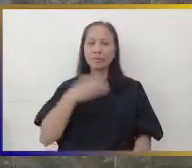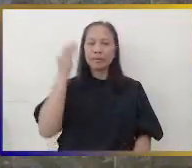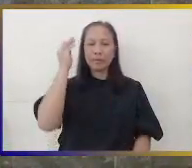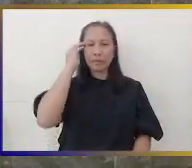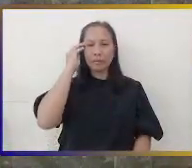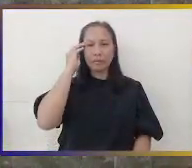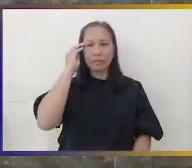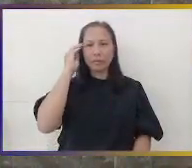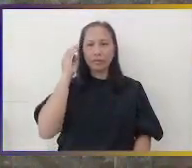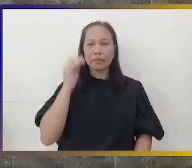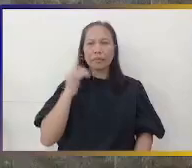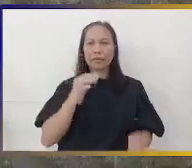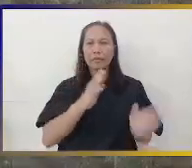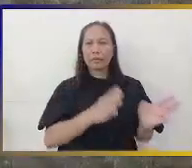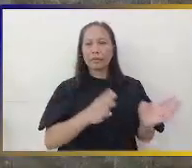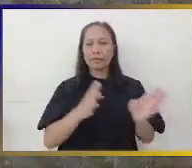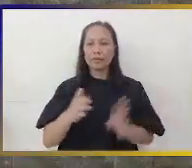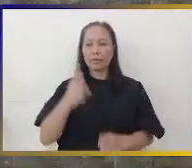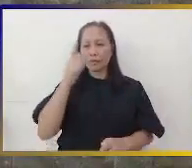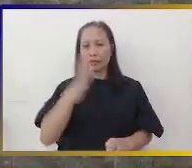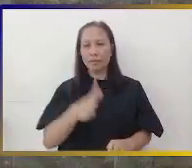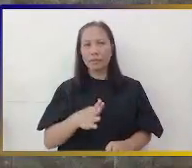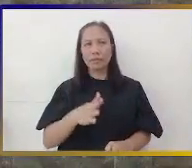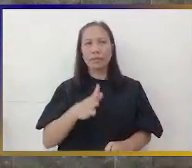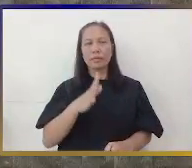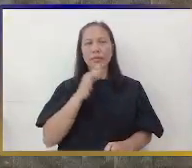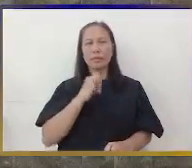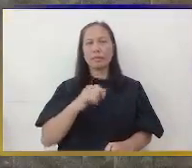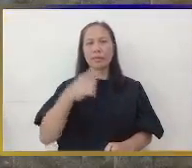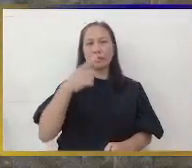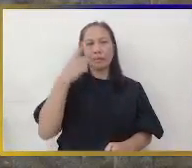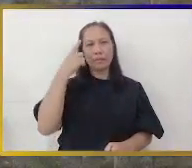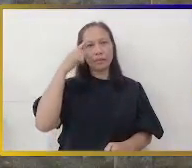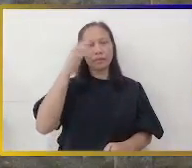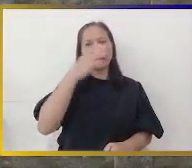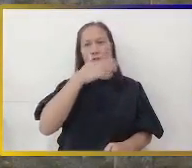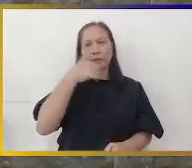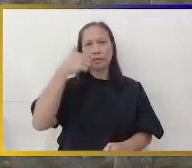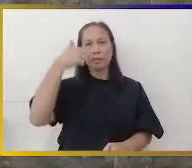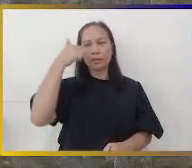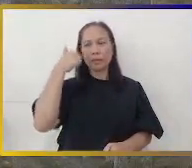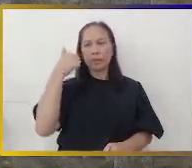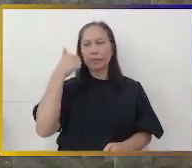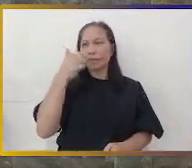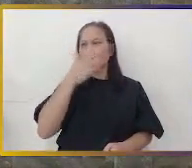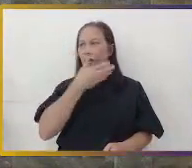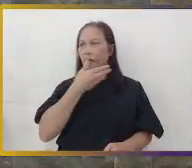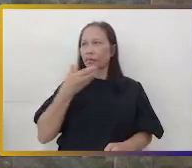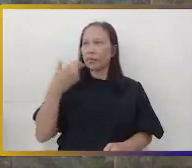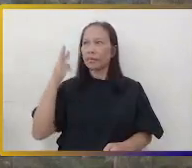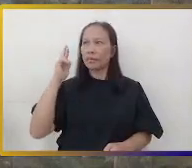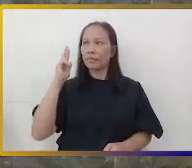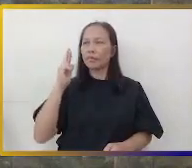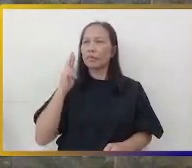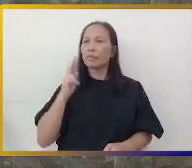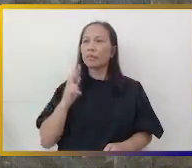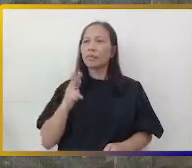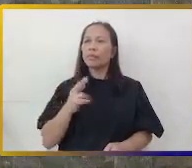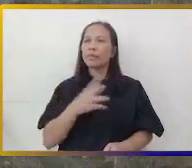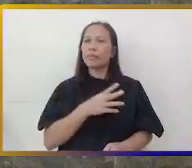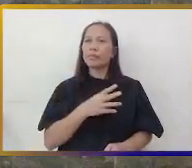betterment of our moral and spiritual values Do you believe that